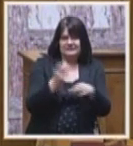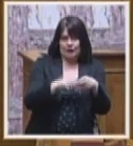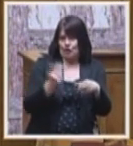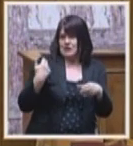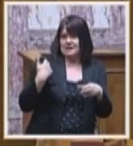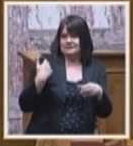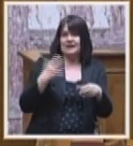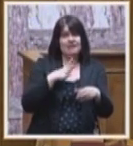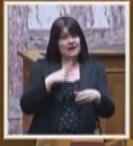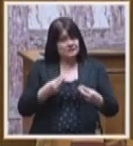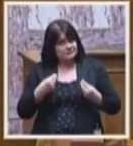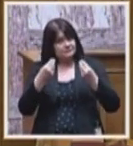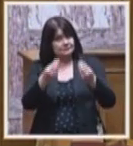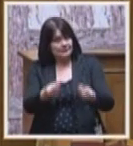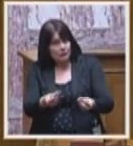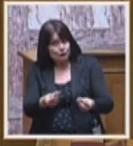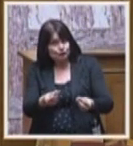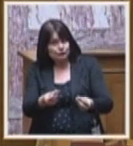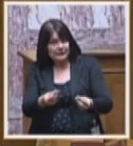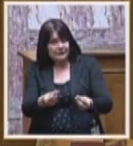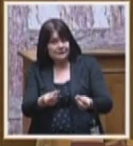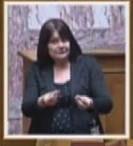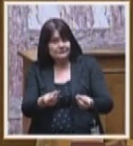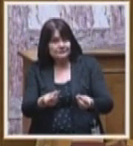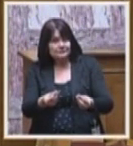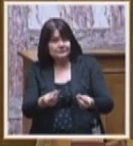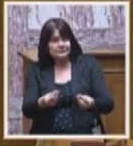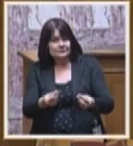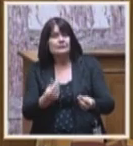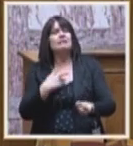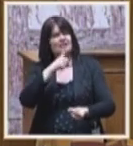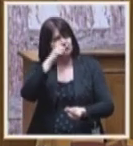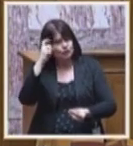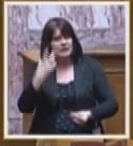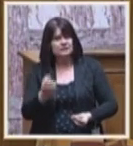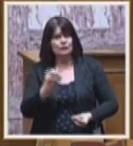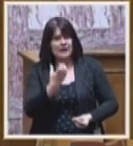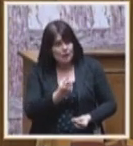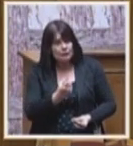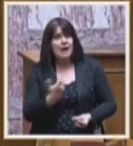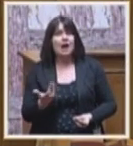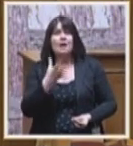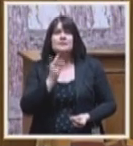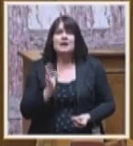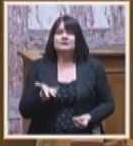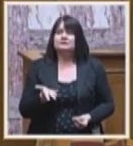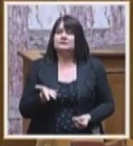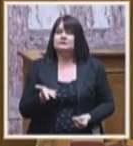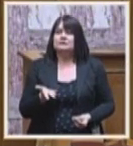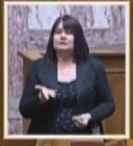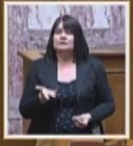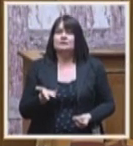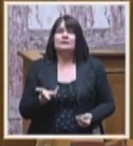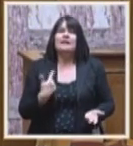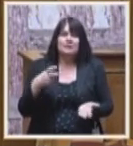και θα έλεγα σχετικά νοπή εντολή, παρά τις μεγάλες δυσκολίες που έχουμε, αλλά να κάνουμε και μετάνοιες, να